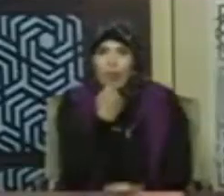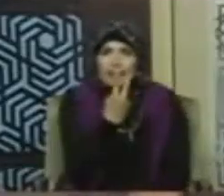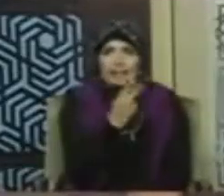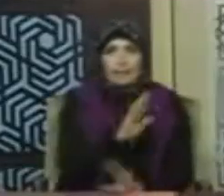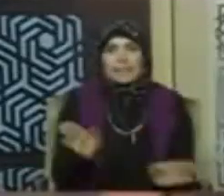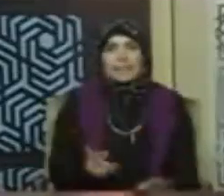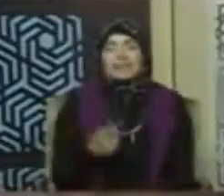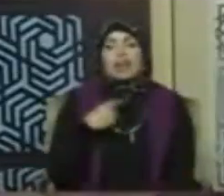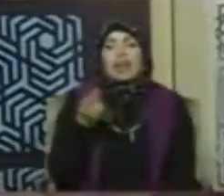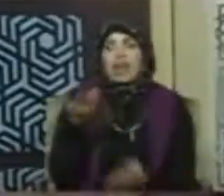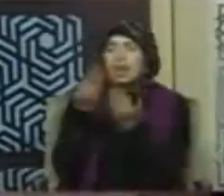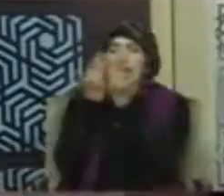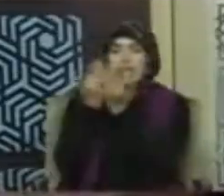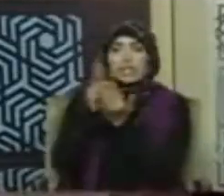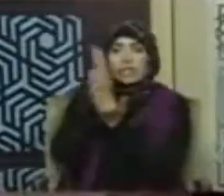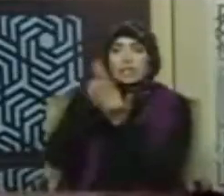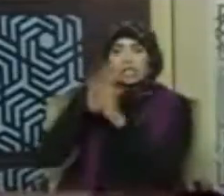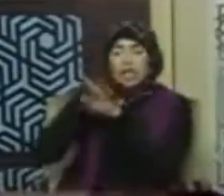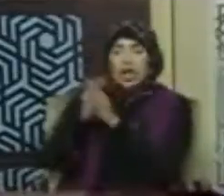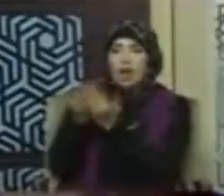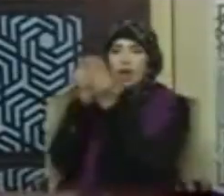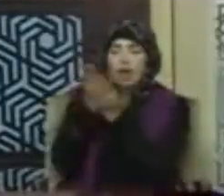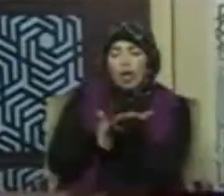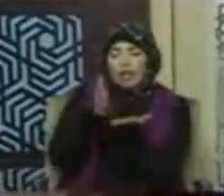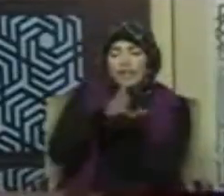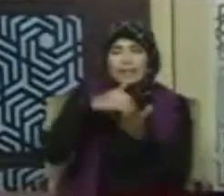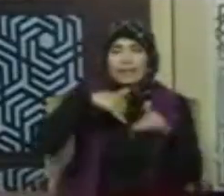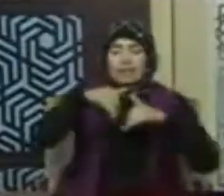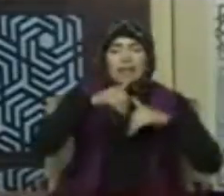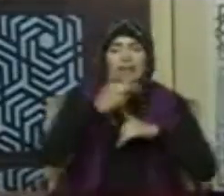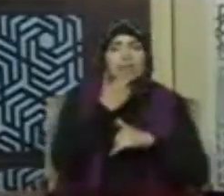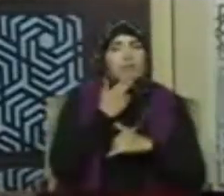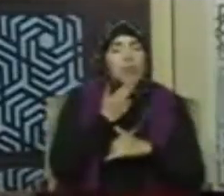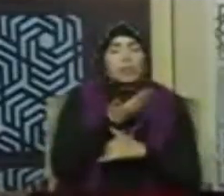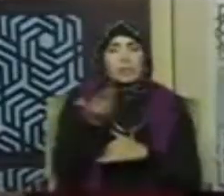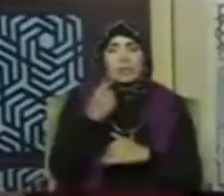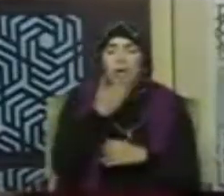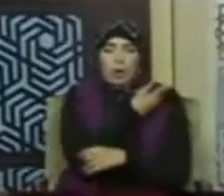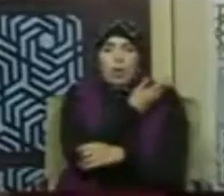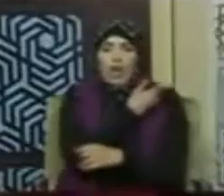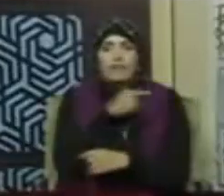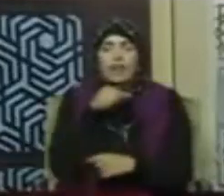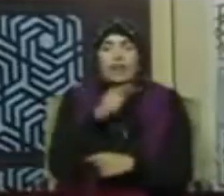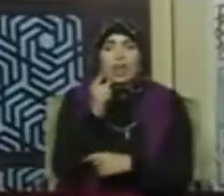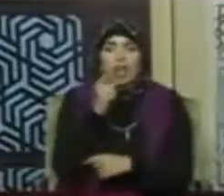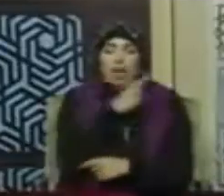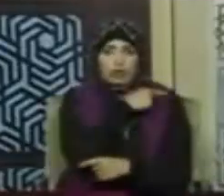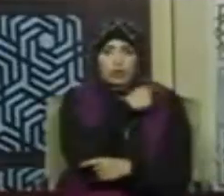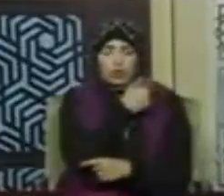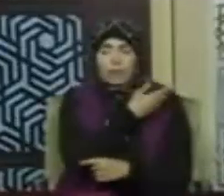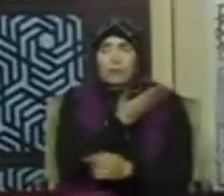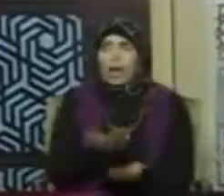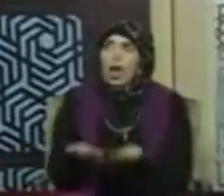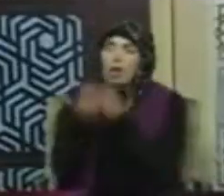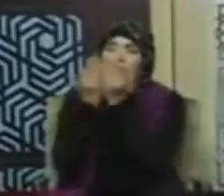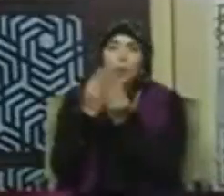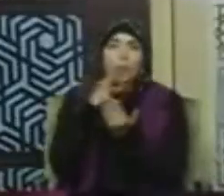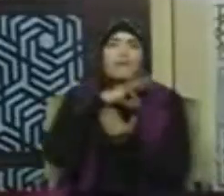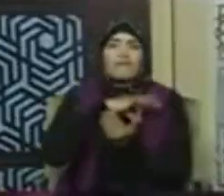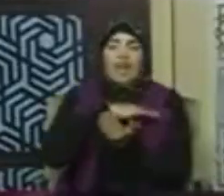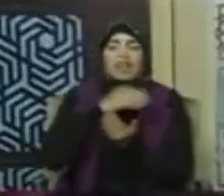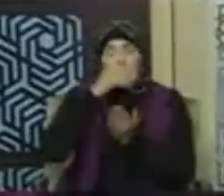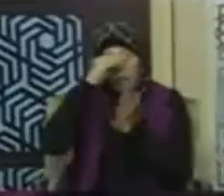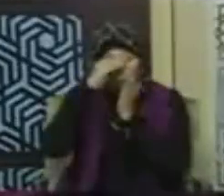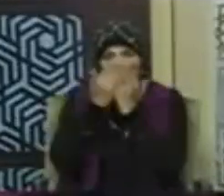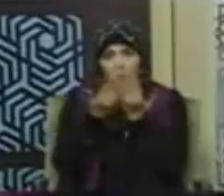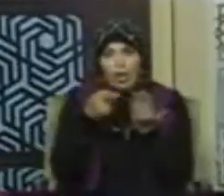يرزقنا حسن الفهم وأن يهدينا إلى سواء السبيل وأن يغفر لنا ذنوبنا. اللهم انفعنا بالقرآن